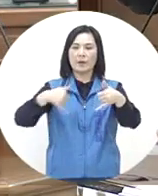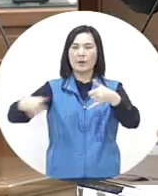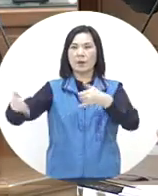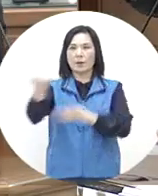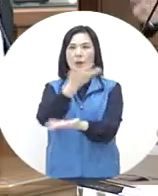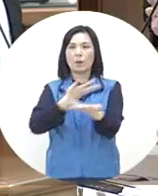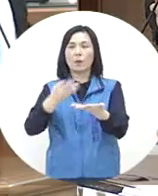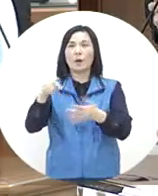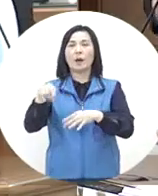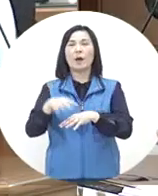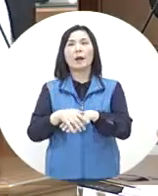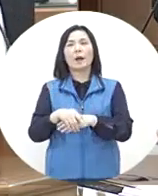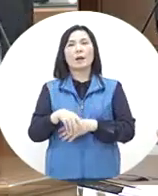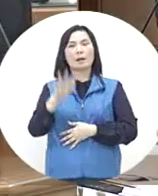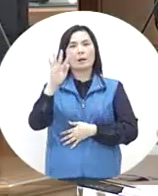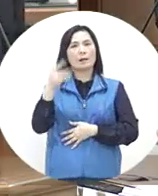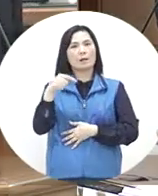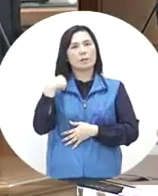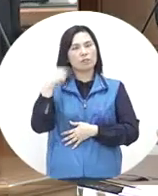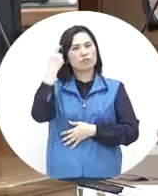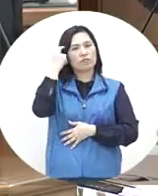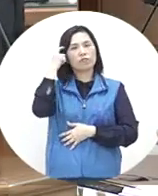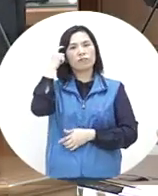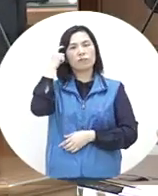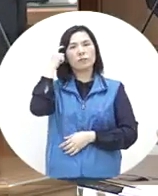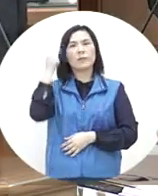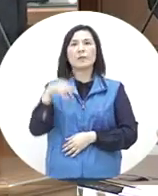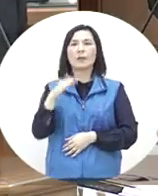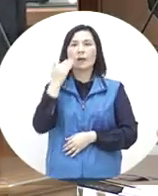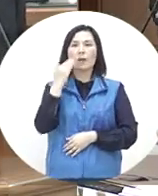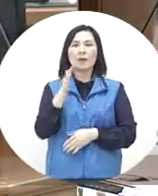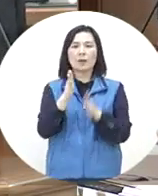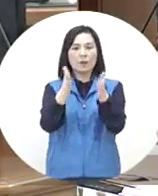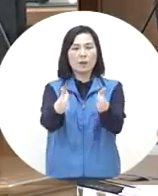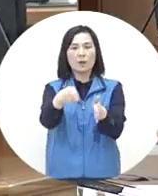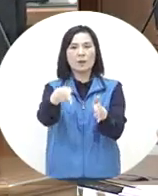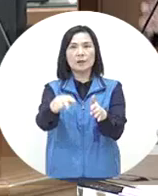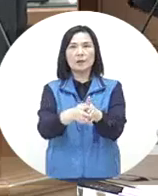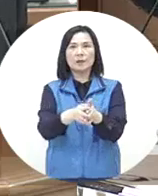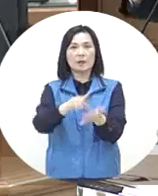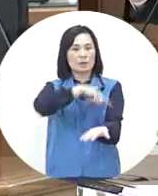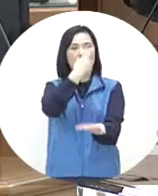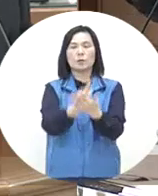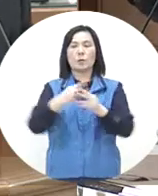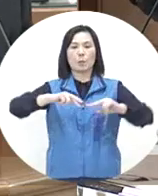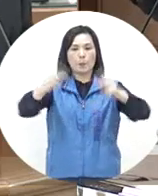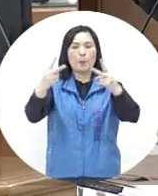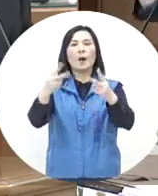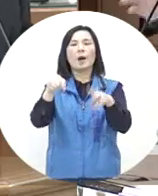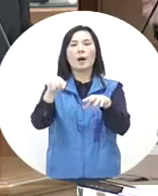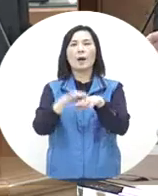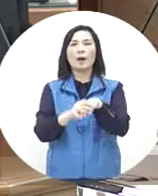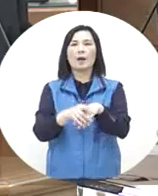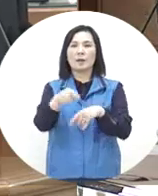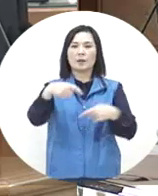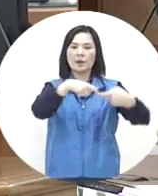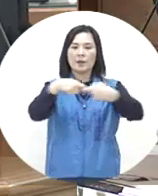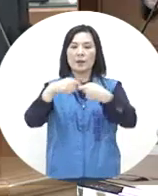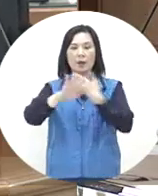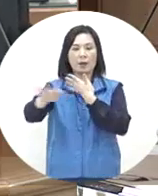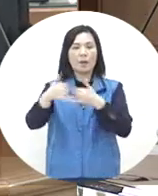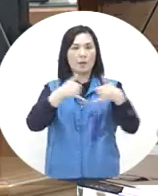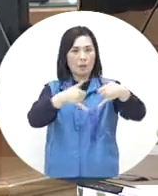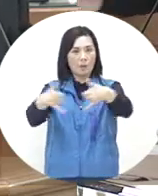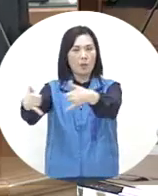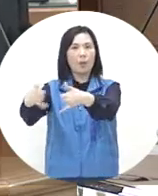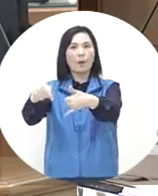是市长，我认为齁，如果要真的彻底改变这个南势角连外道路的交通问题，应该